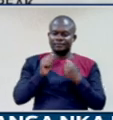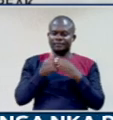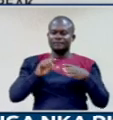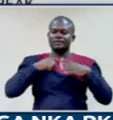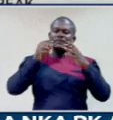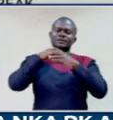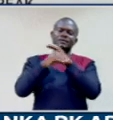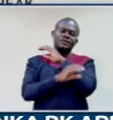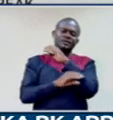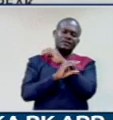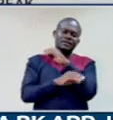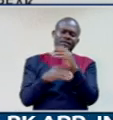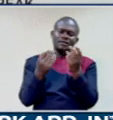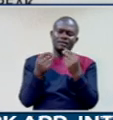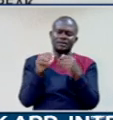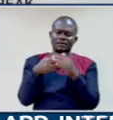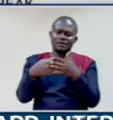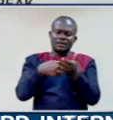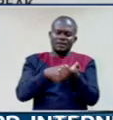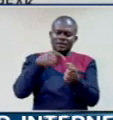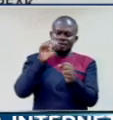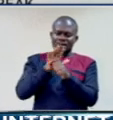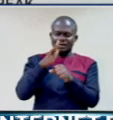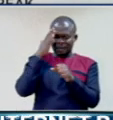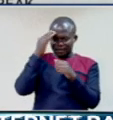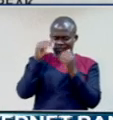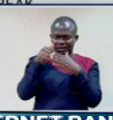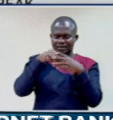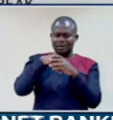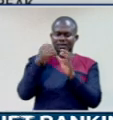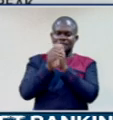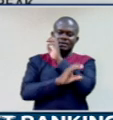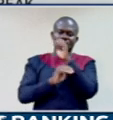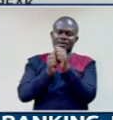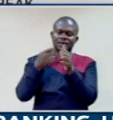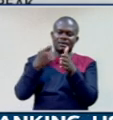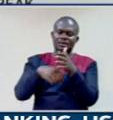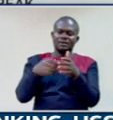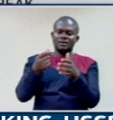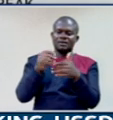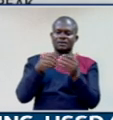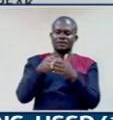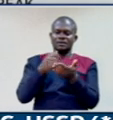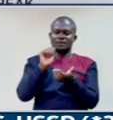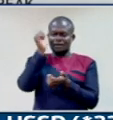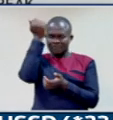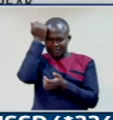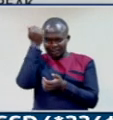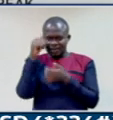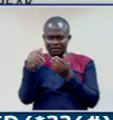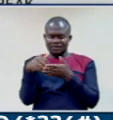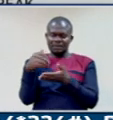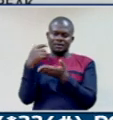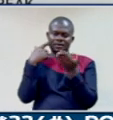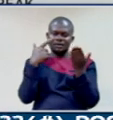aho ngaho biraza kuborohera kwivuza, cyane cyane ko bari mu mahanga n'ikiguzi cy'ubuvuzi aho ngaho nk'uko mwarimu bikomojeho